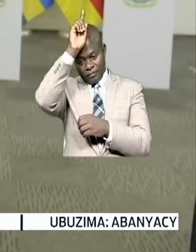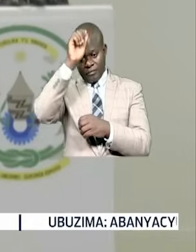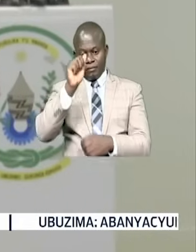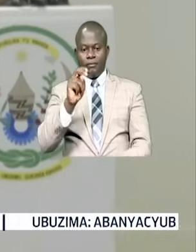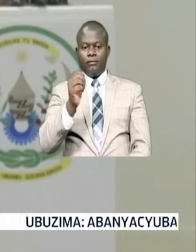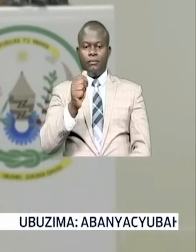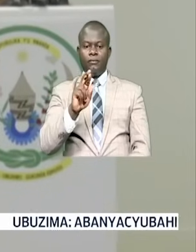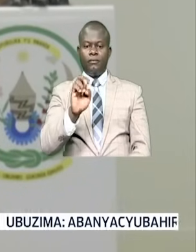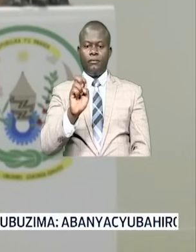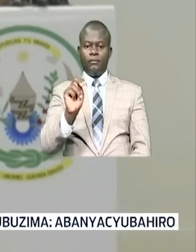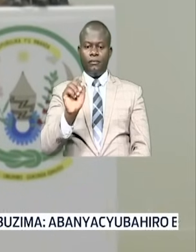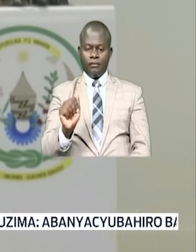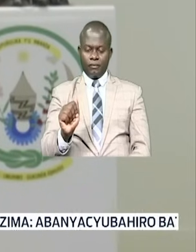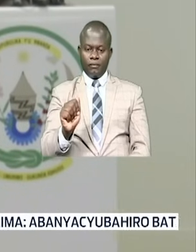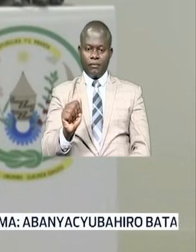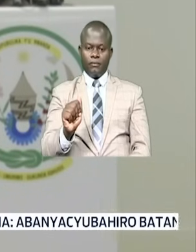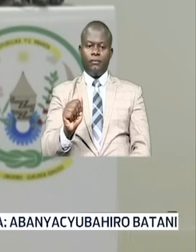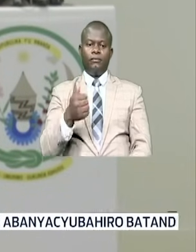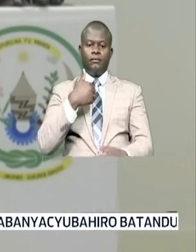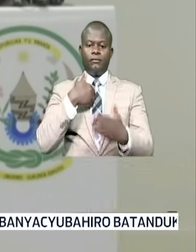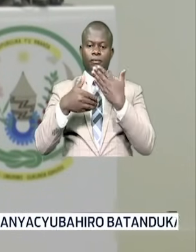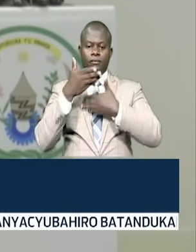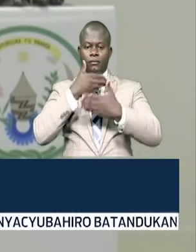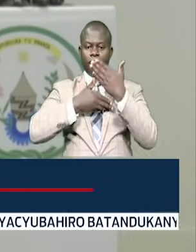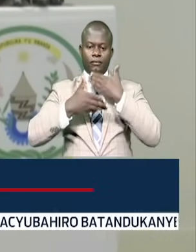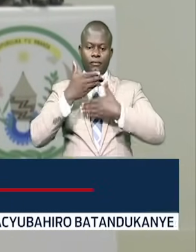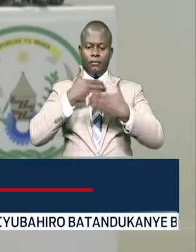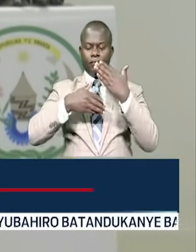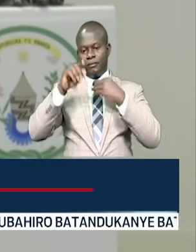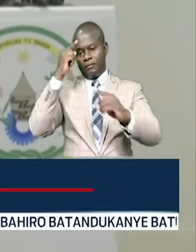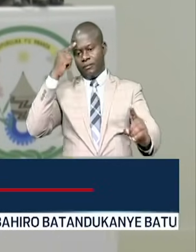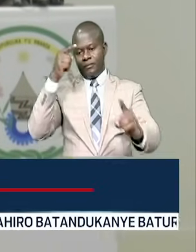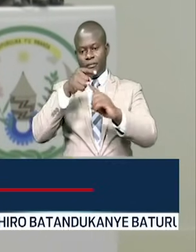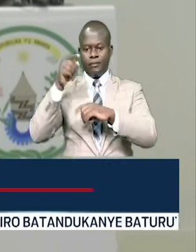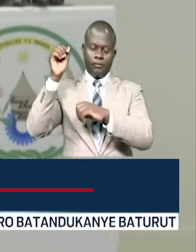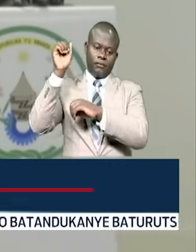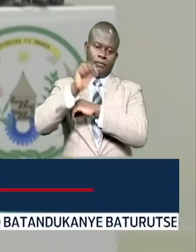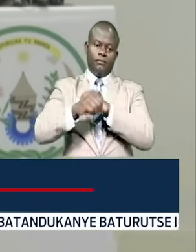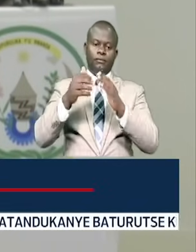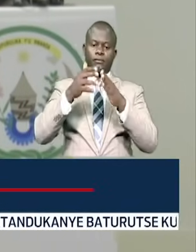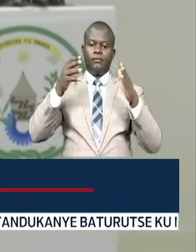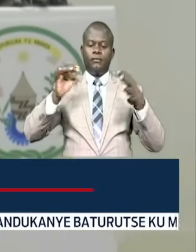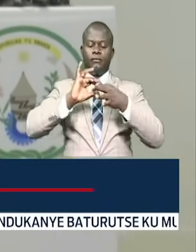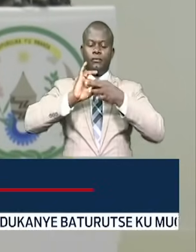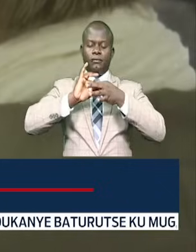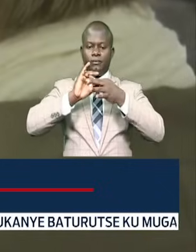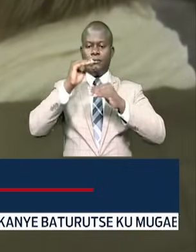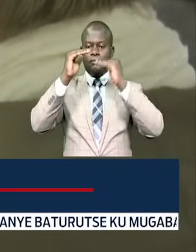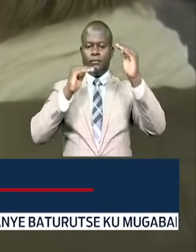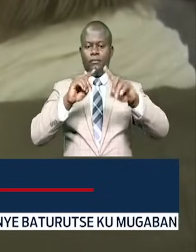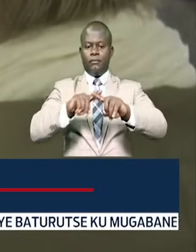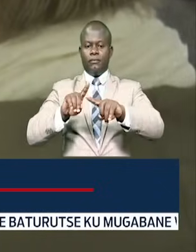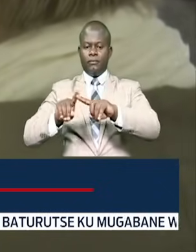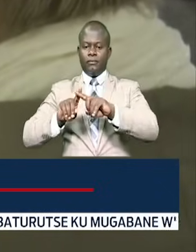Annalena Baerbock bagiranye ibiganiro byari byigamije kurushaho kwagura ufatanye mu nzego